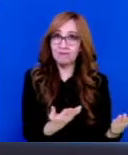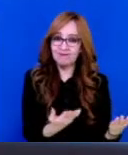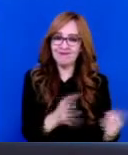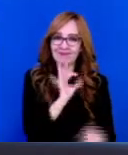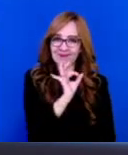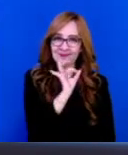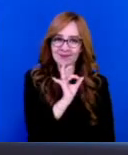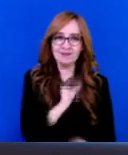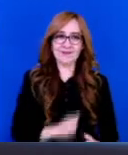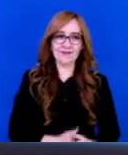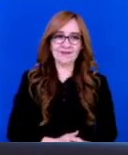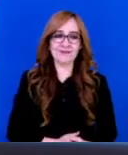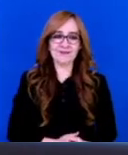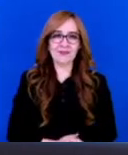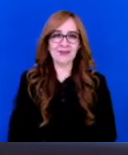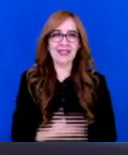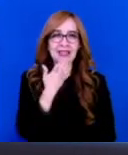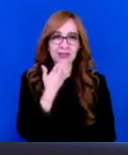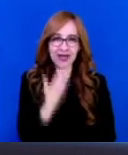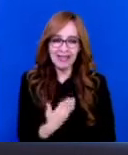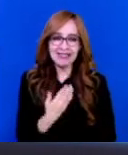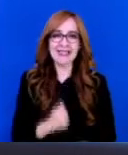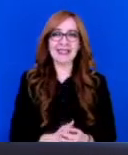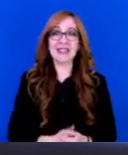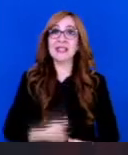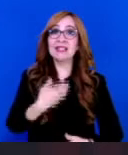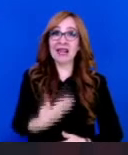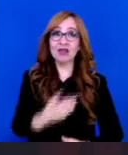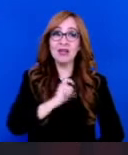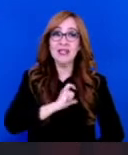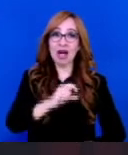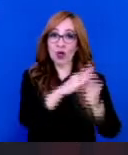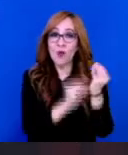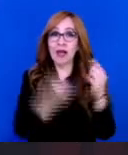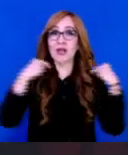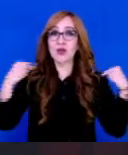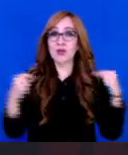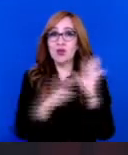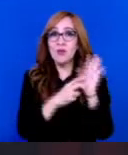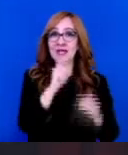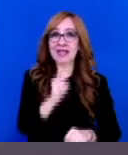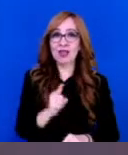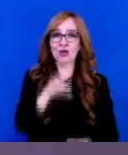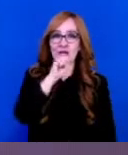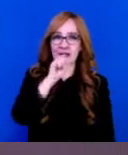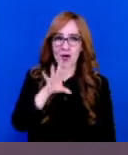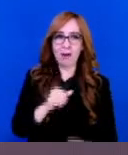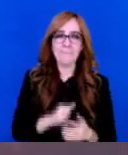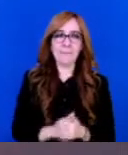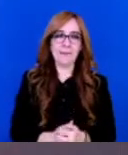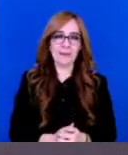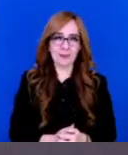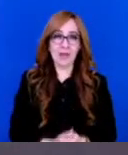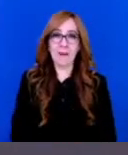Baik. Terima kasih. Selanjutnya silakan Cawagub nomor urut 1 untuk menjawab pertanyaan. Waktu 1 menit. Yang